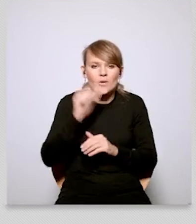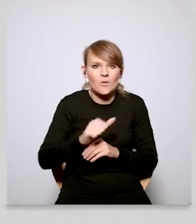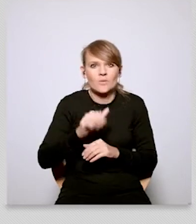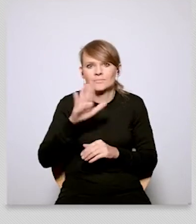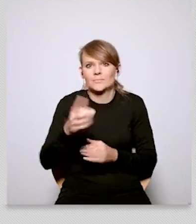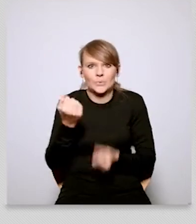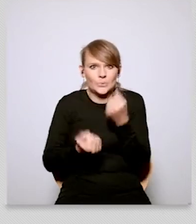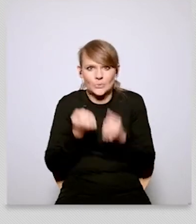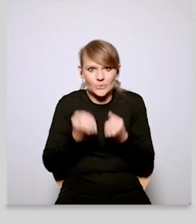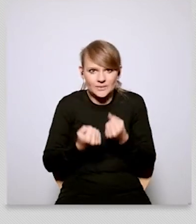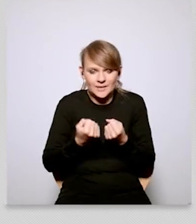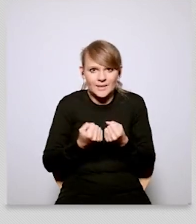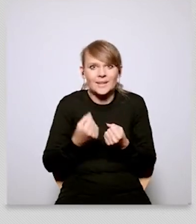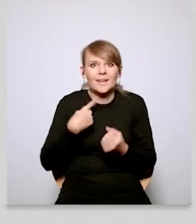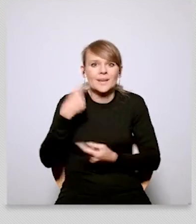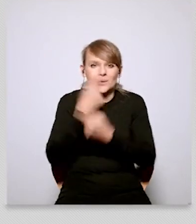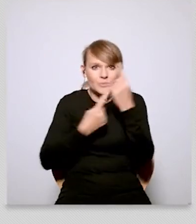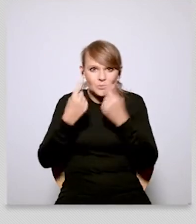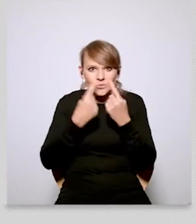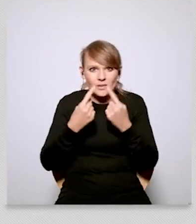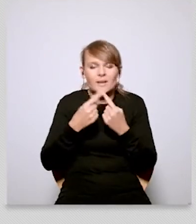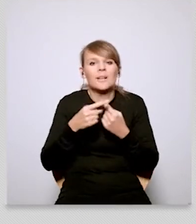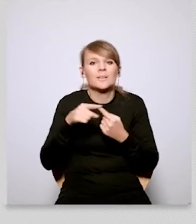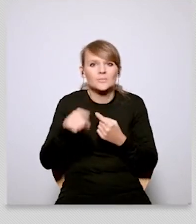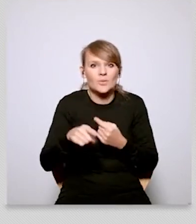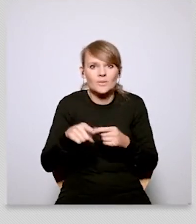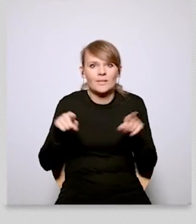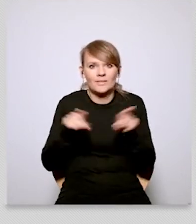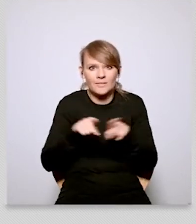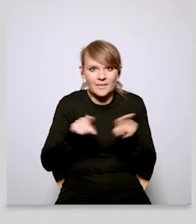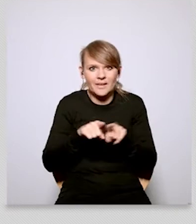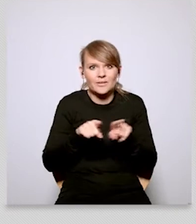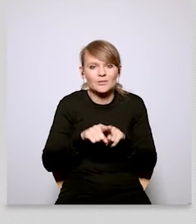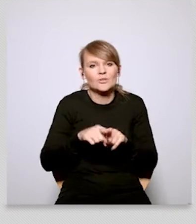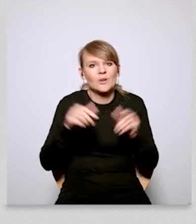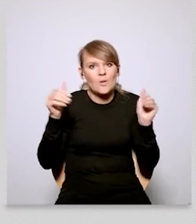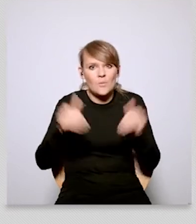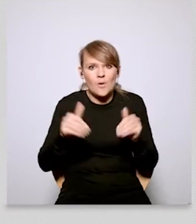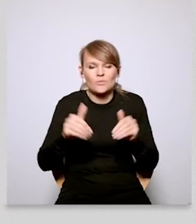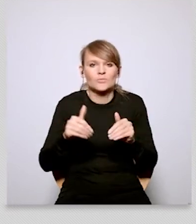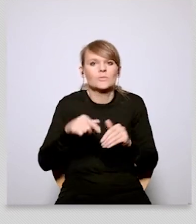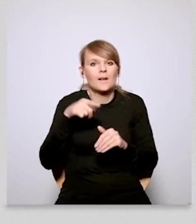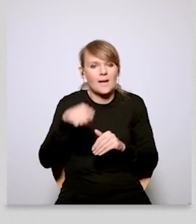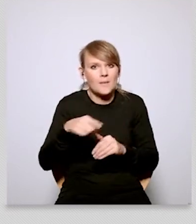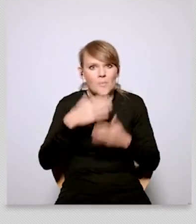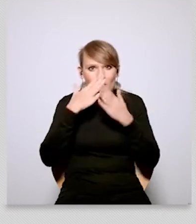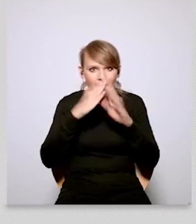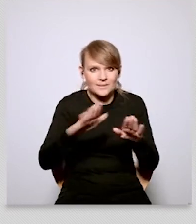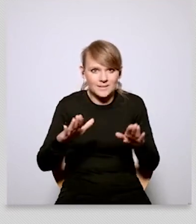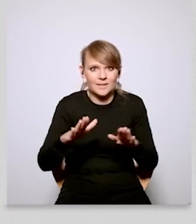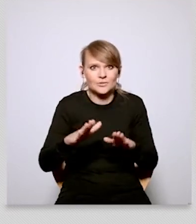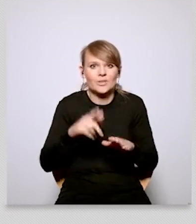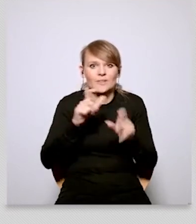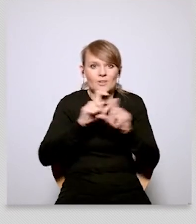rolnikom. I znowu tutaj wydaje mi się, że jest też obszar do tych, również do odmatniania tej narracji poprzez mówienie, że podczas tej